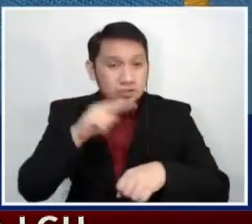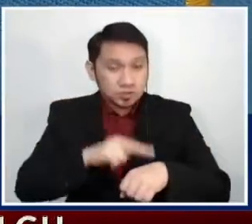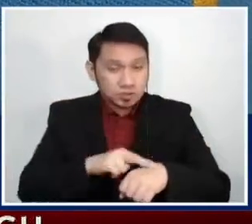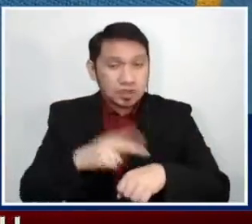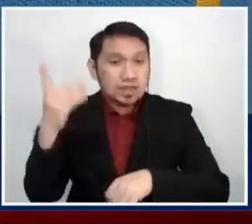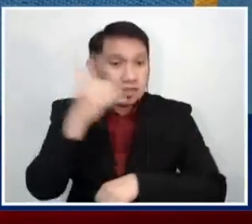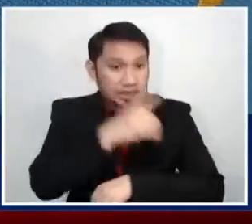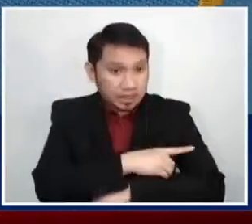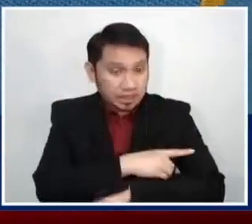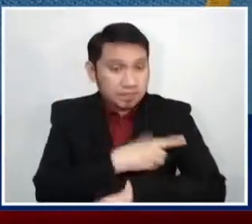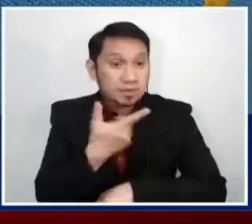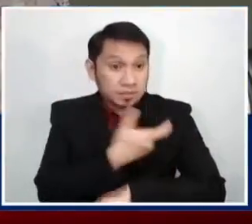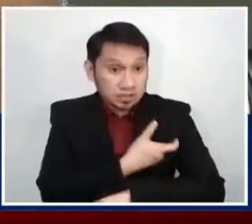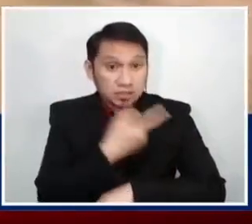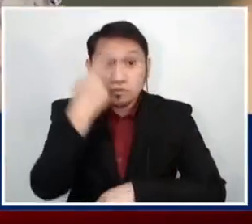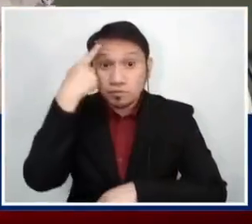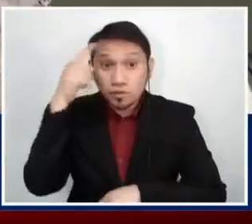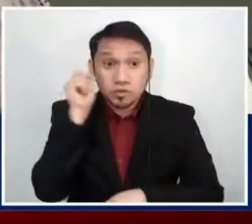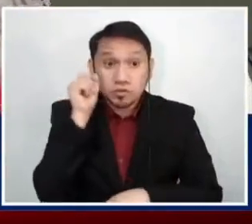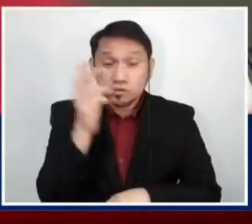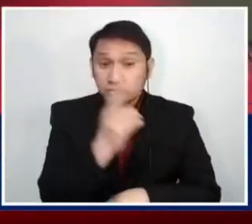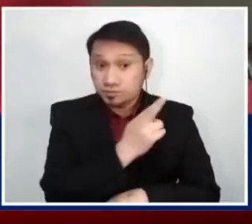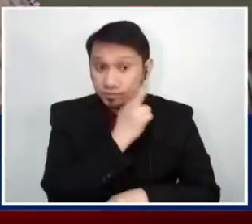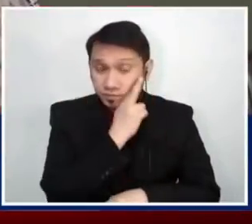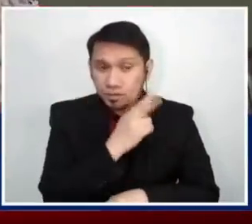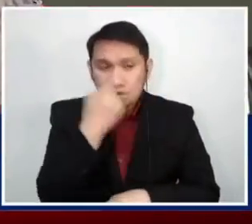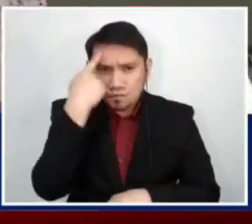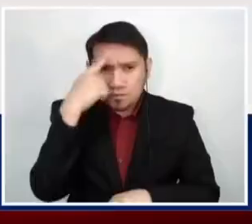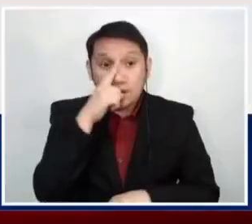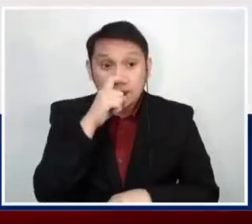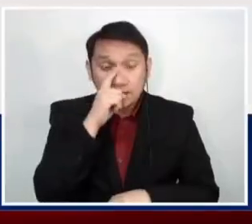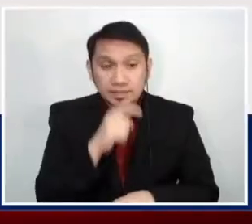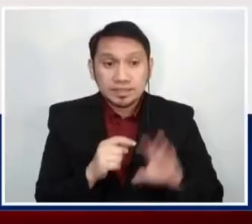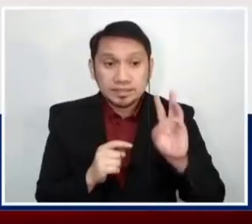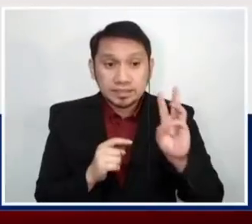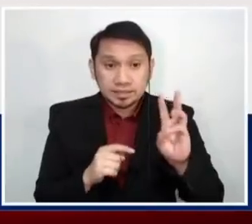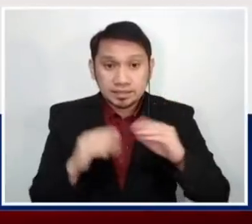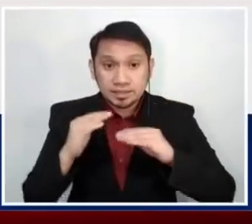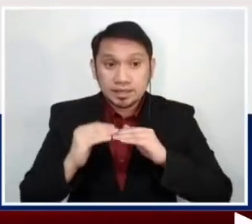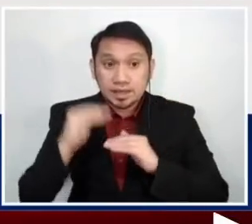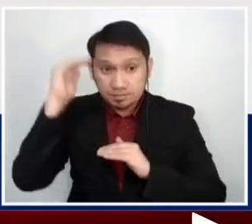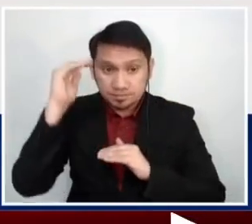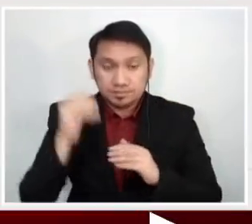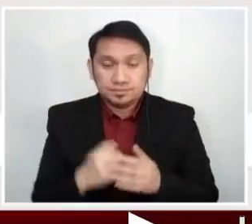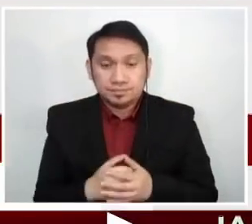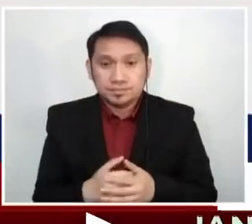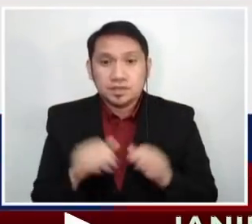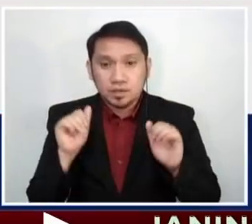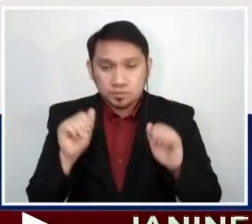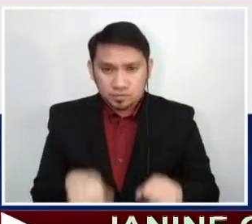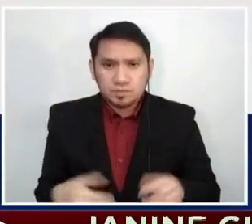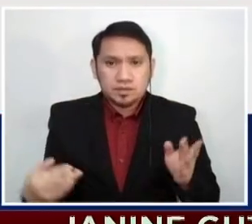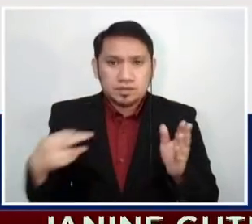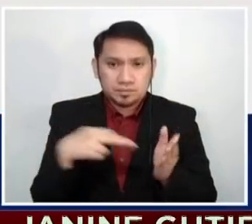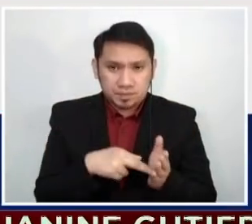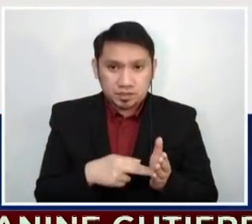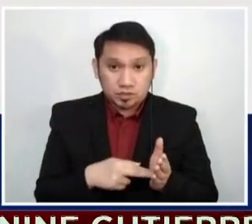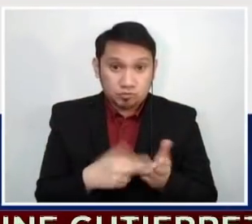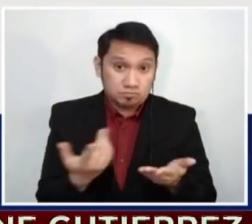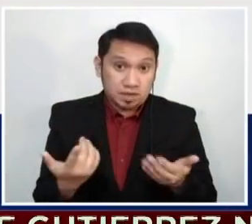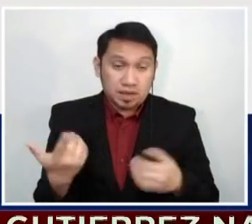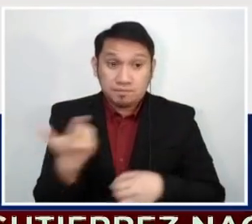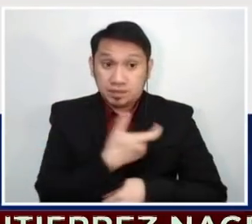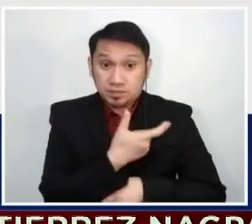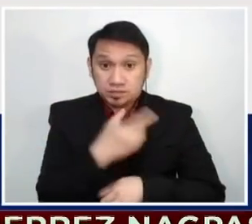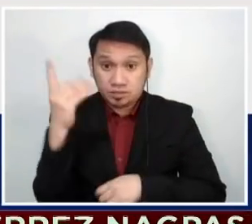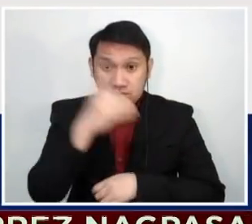na tututok sa pagbabakuna ng mga edad 60 pataas. We intend to repeat the successful vaccination days. This time,